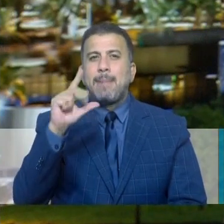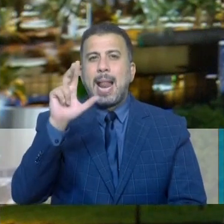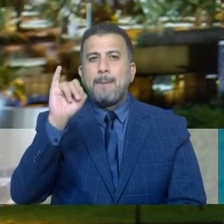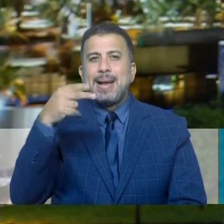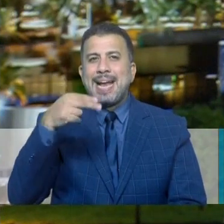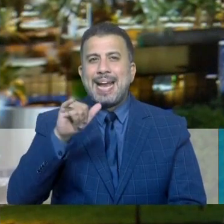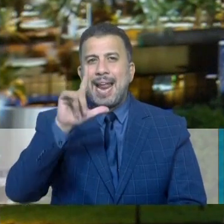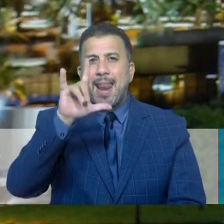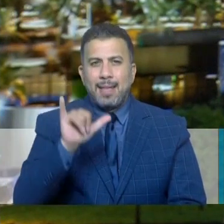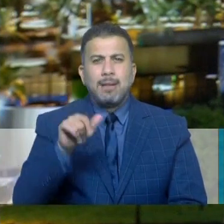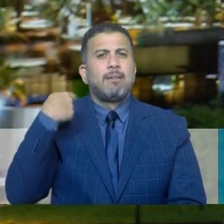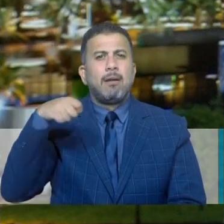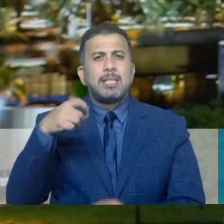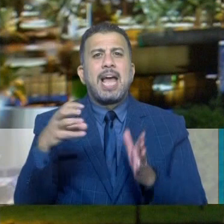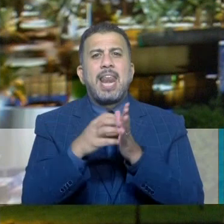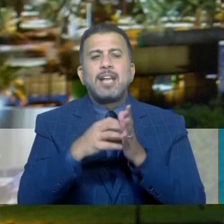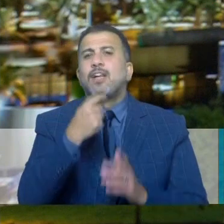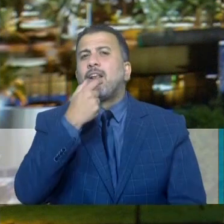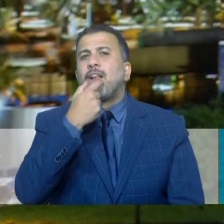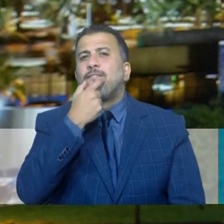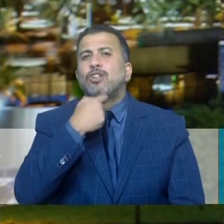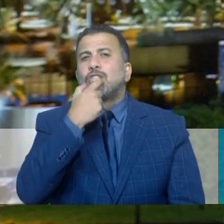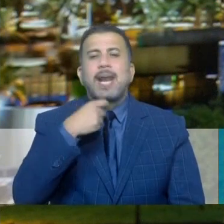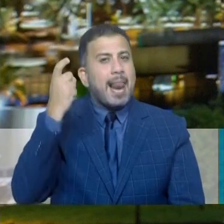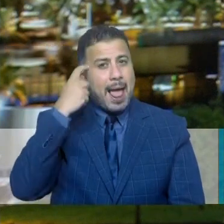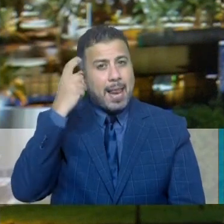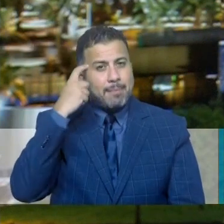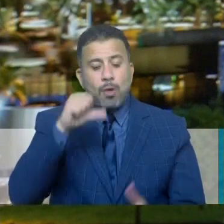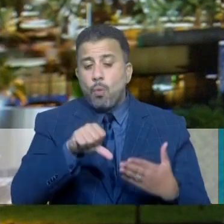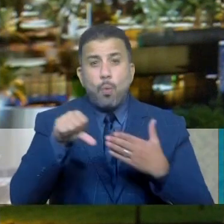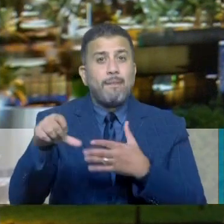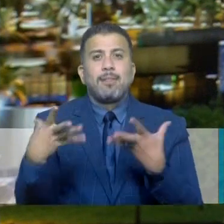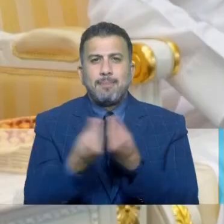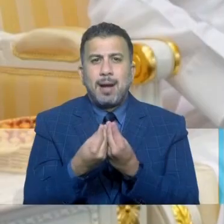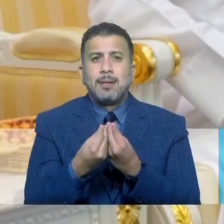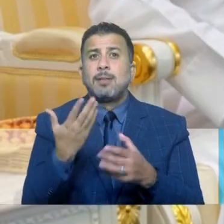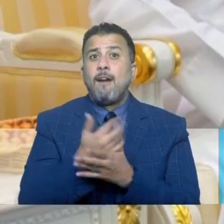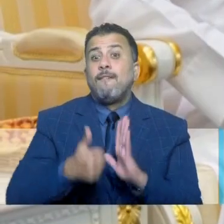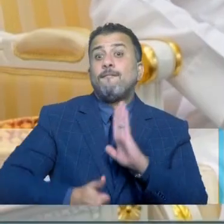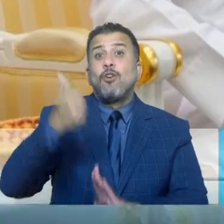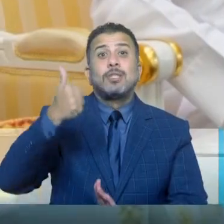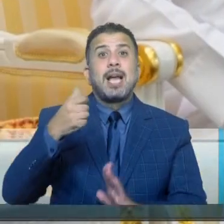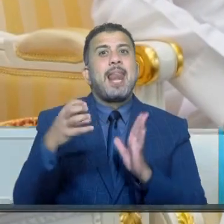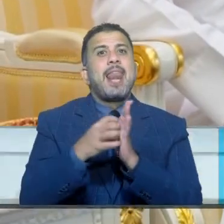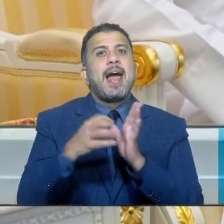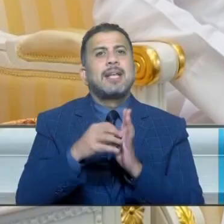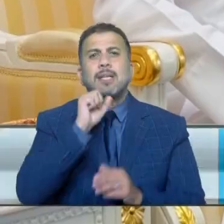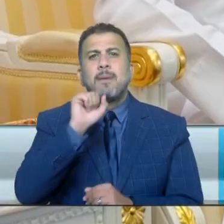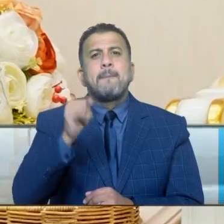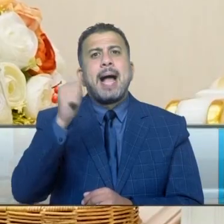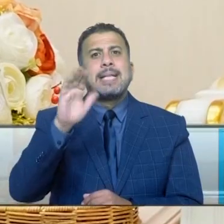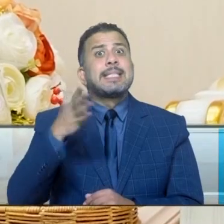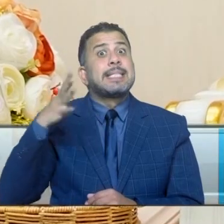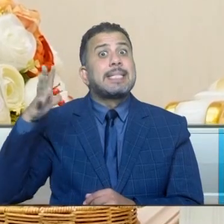المعيلي رئيس مجلس إدارة نادي الفجيرة العلمي والوفد المرافق له بمناسبة فوز النادي بدرع ماسي